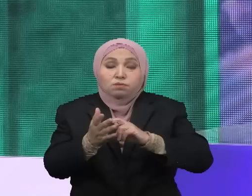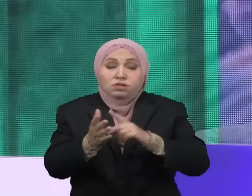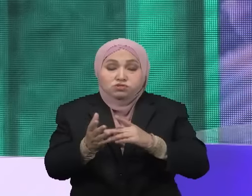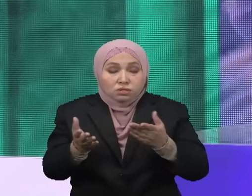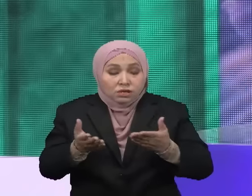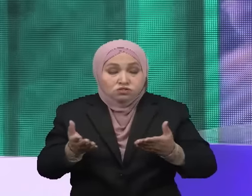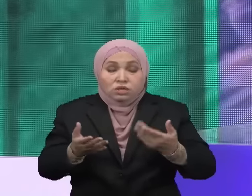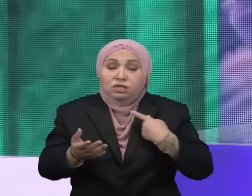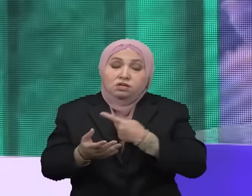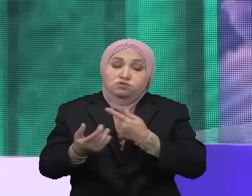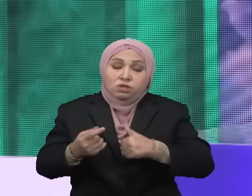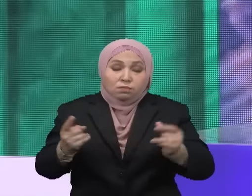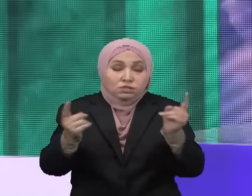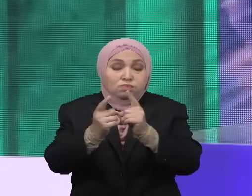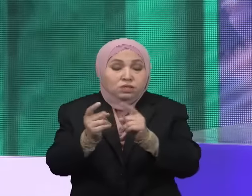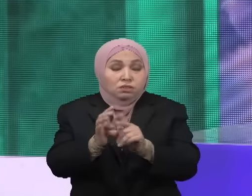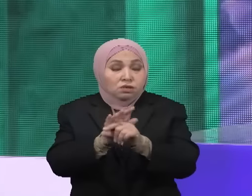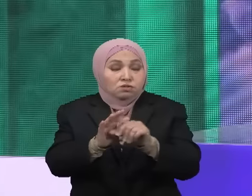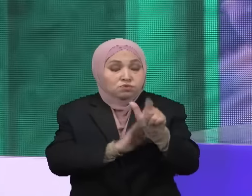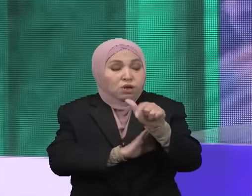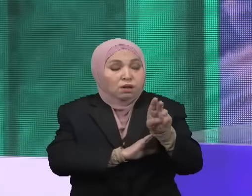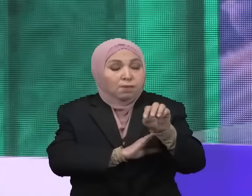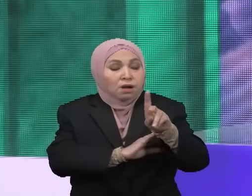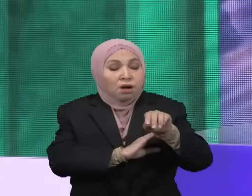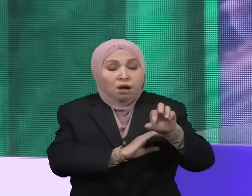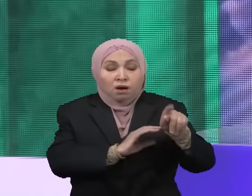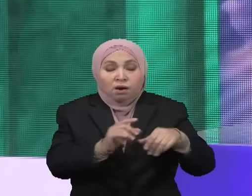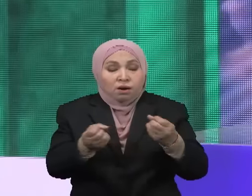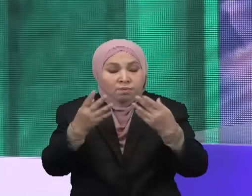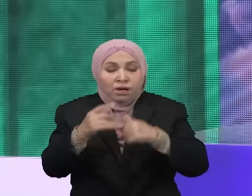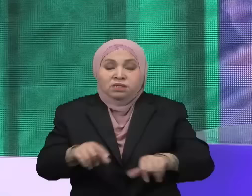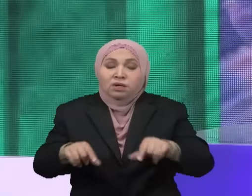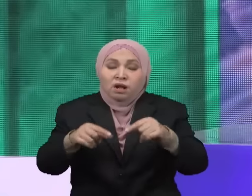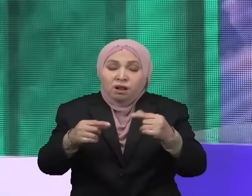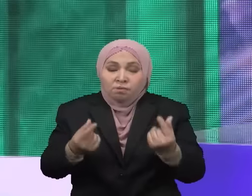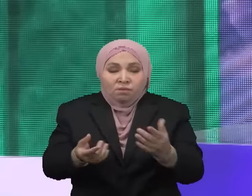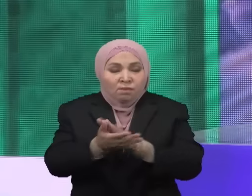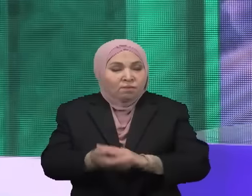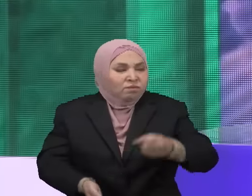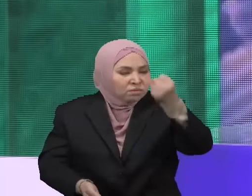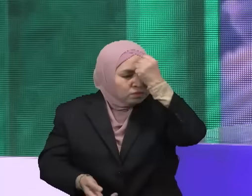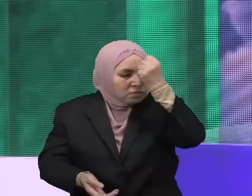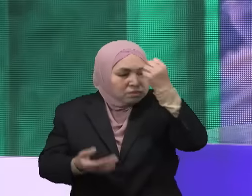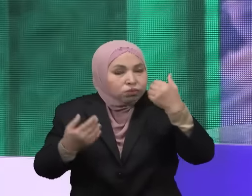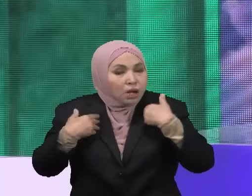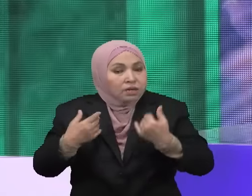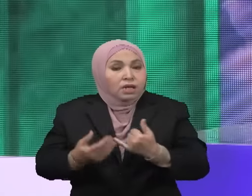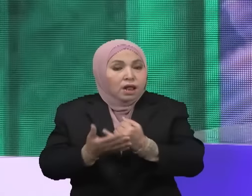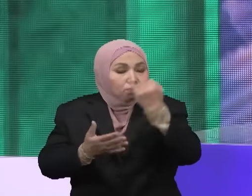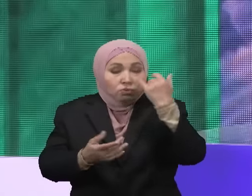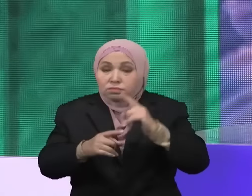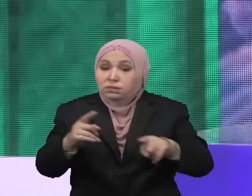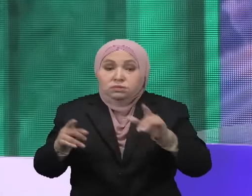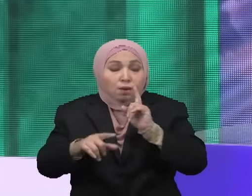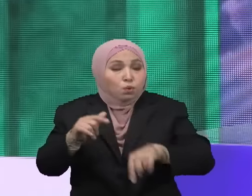yajhalun, kita pernah berjumpa dalam surah Al-Baqarah ayat 67 dan banyak dalam Al-Quran. Jahil ialah walaupun ada ilmu tetapi tidak boleh beramal